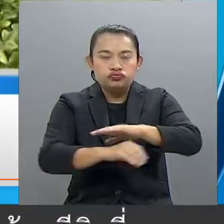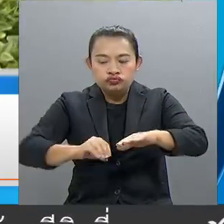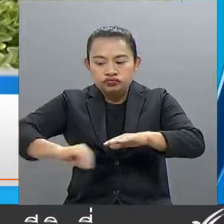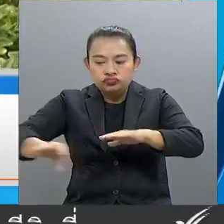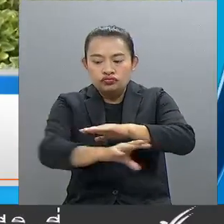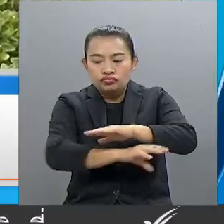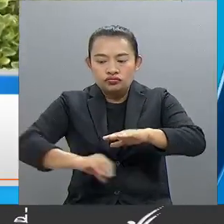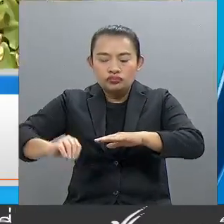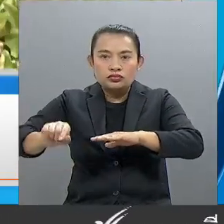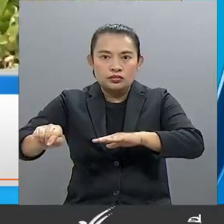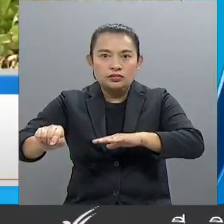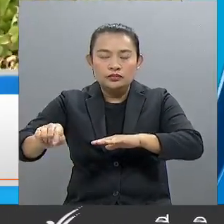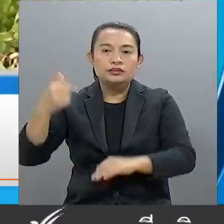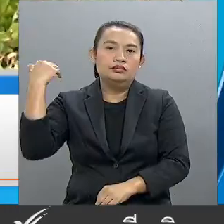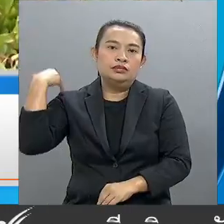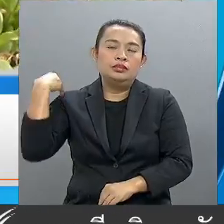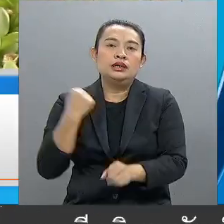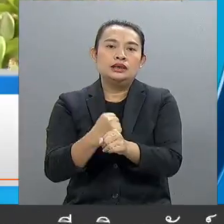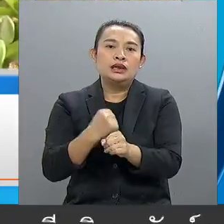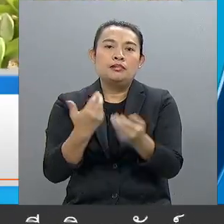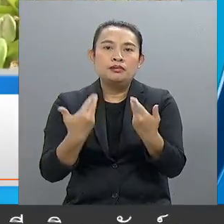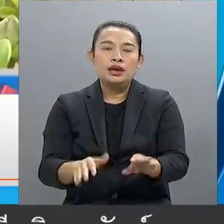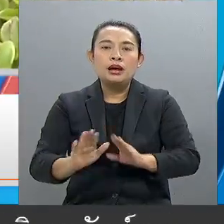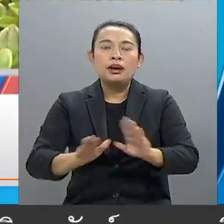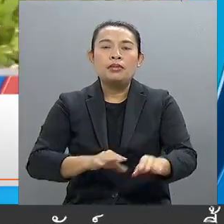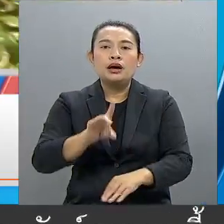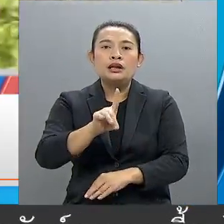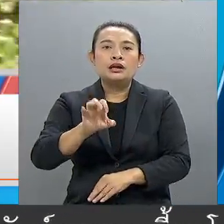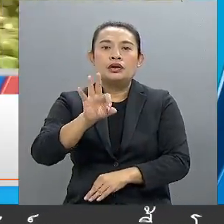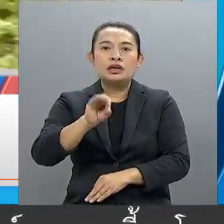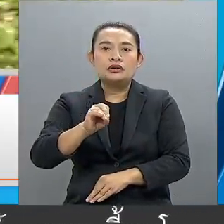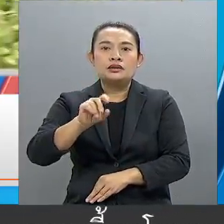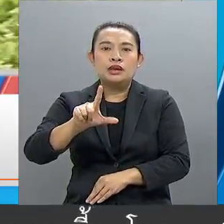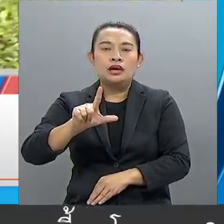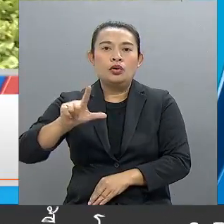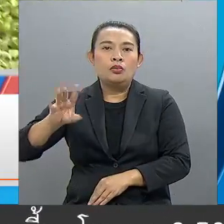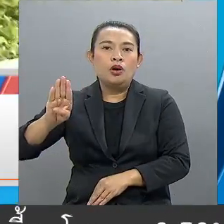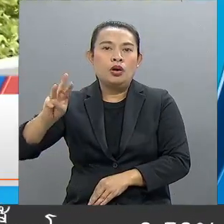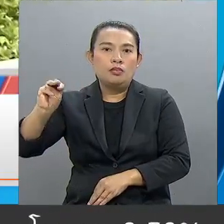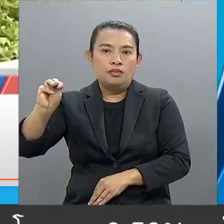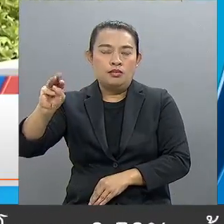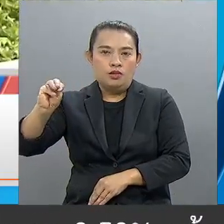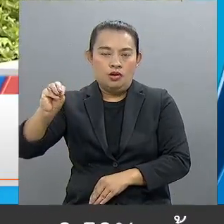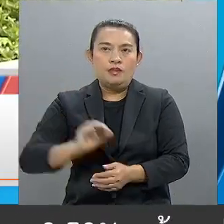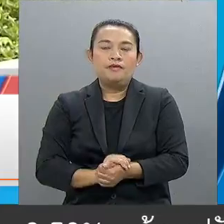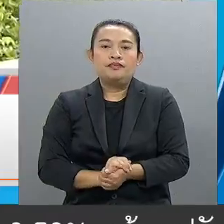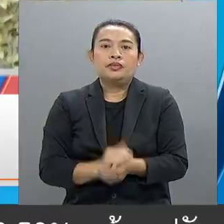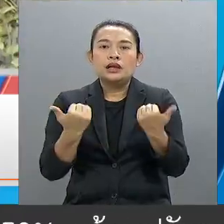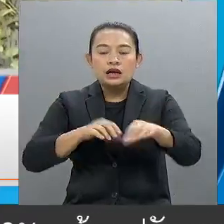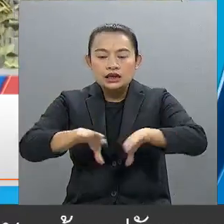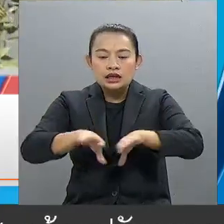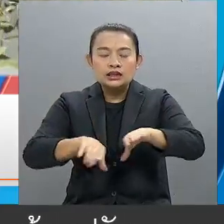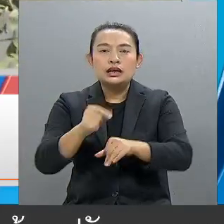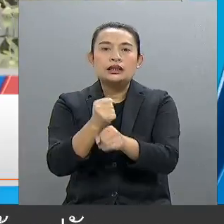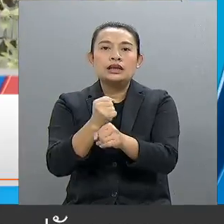ราสูบน้ำมาแล้วนะครับ190ล้านลูกบาศก์เมตรนะ นี่ก็เป็นการบริหารจัดการนะทีนี้ในการจัดการกับผักตบชวาเนี่ยคะเราจะจัด